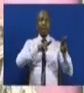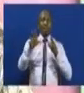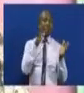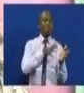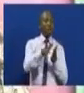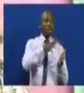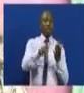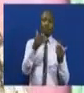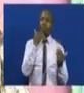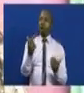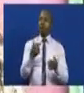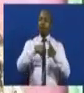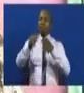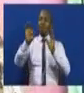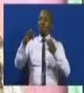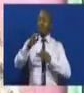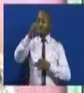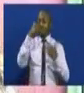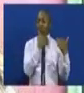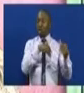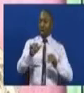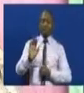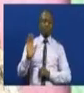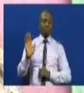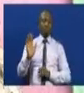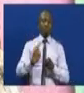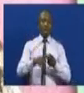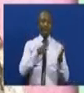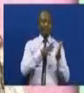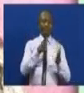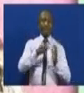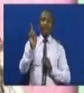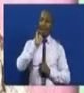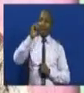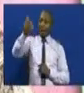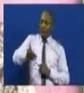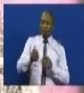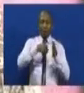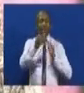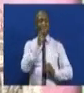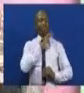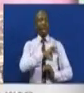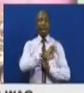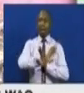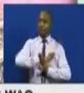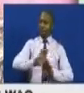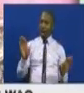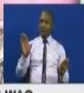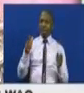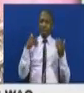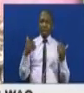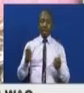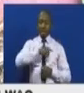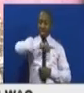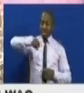haujaelezea utamlipa vipi mchezaji. Ulichoeleza kama kila mwezi utampa mshahara wake. Kwa hiyo na sisi tunategemea